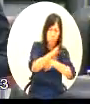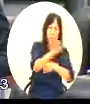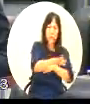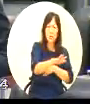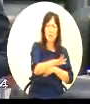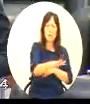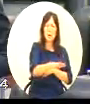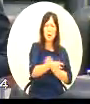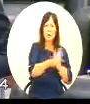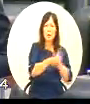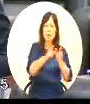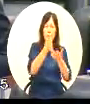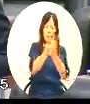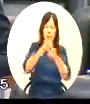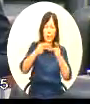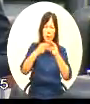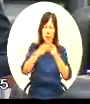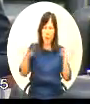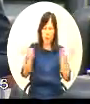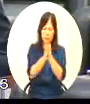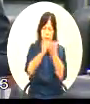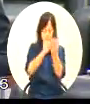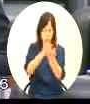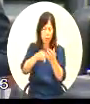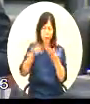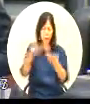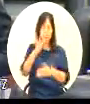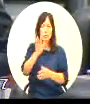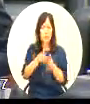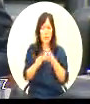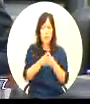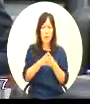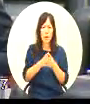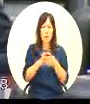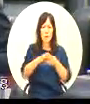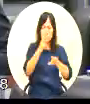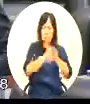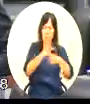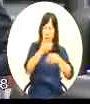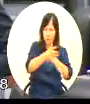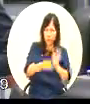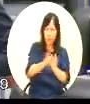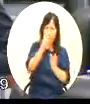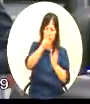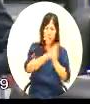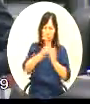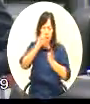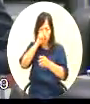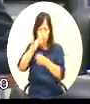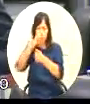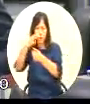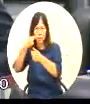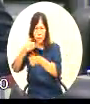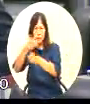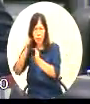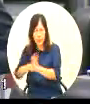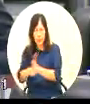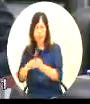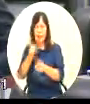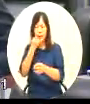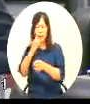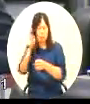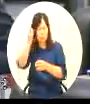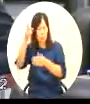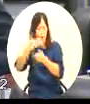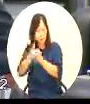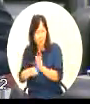我觉得这是一个大家要一起去面对的事情。那不只是艺才班，甚至我们的特教班，甚至我们的资优班，甚